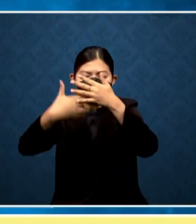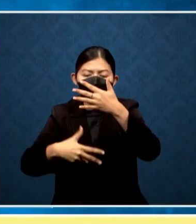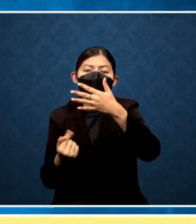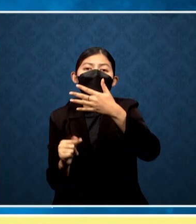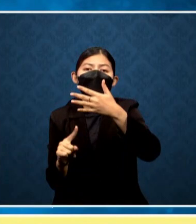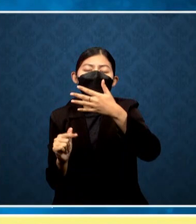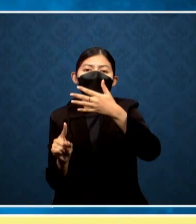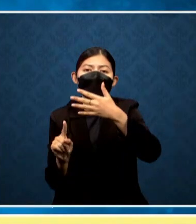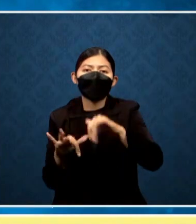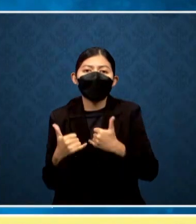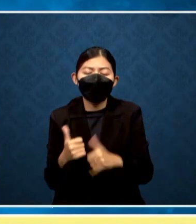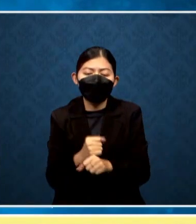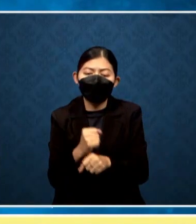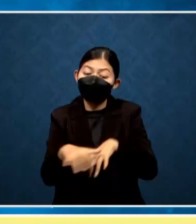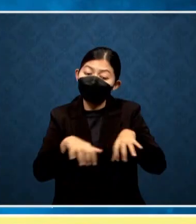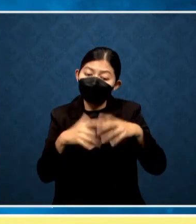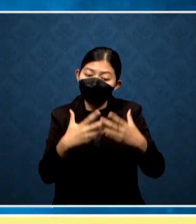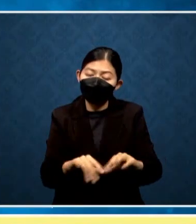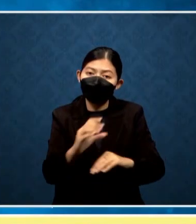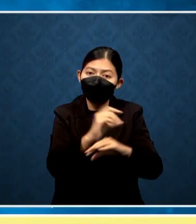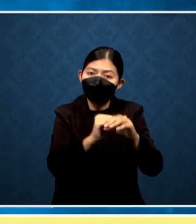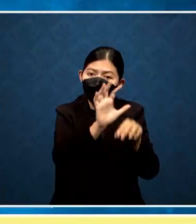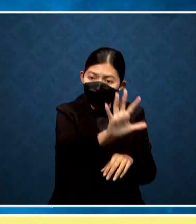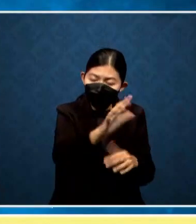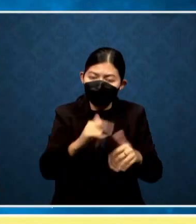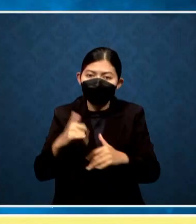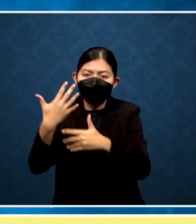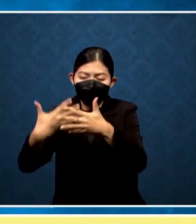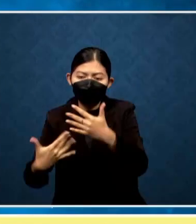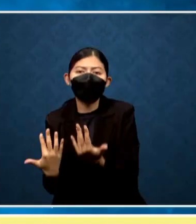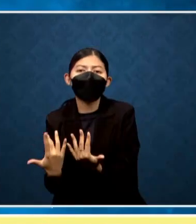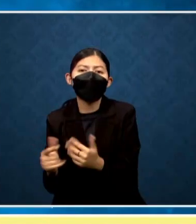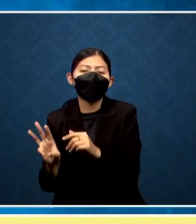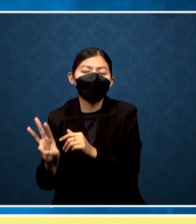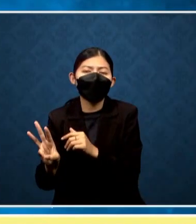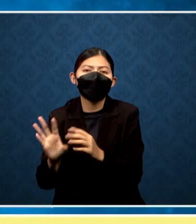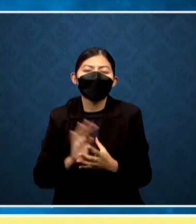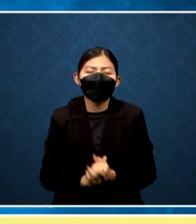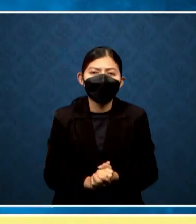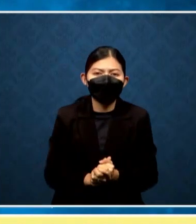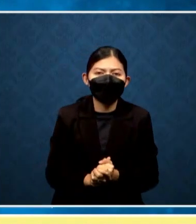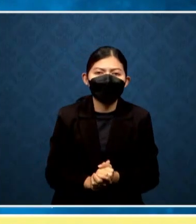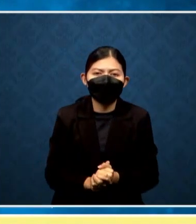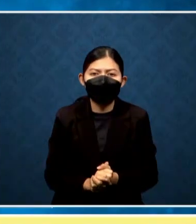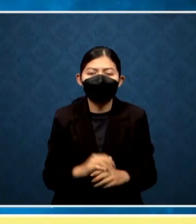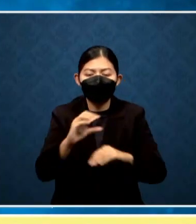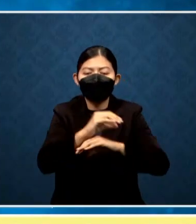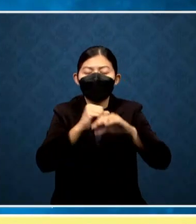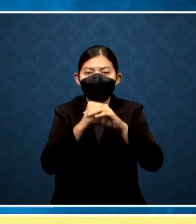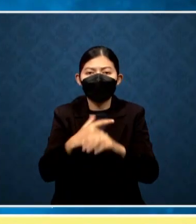โดย 5 โครงการขายะ hover